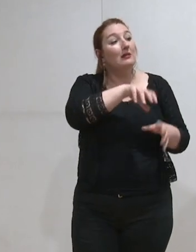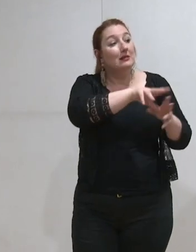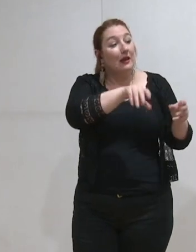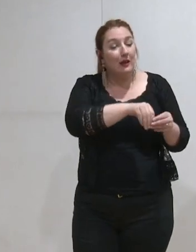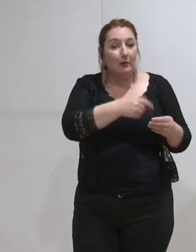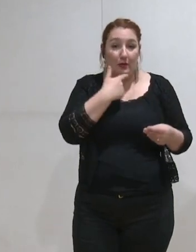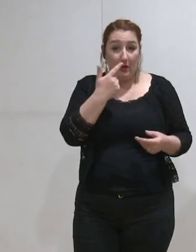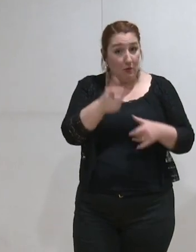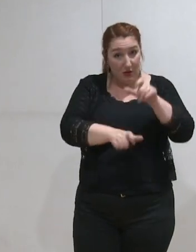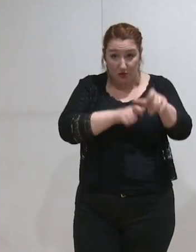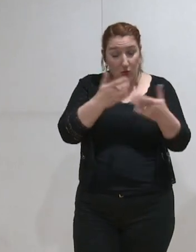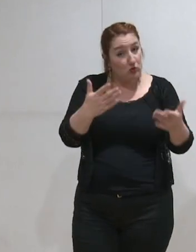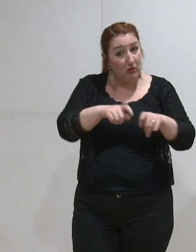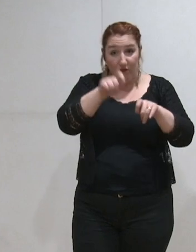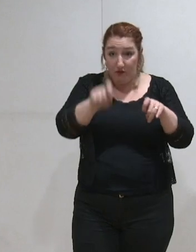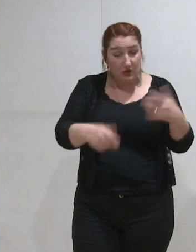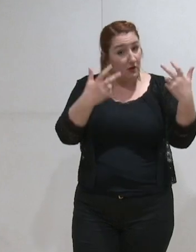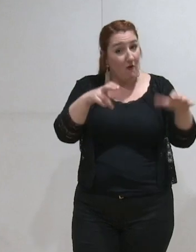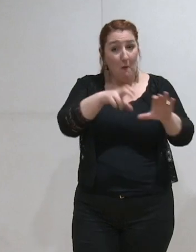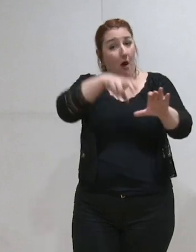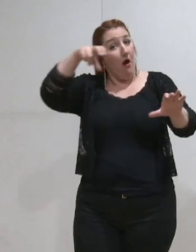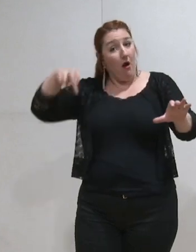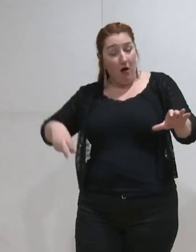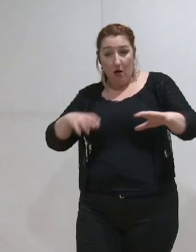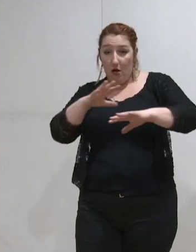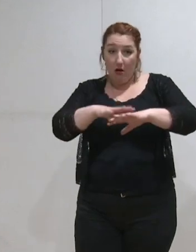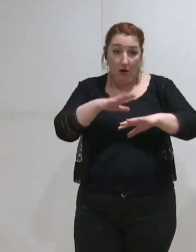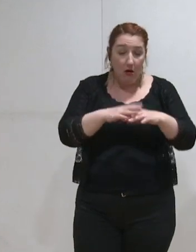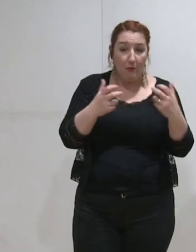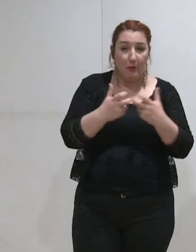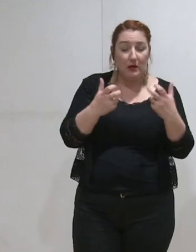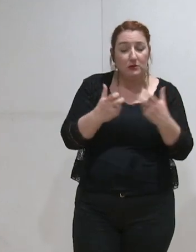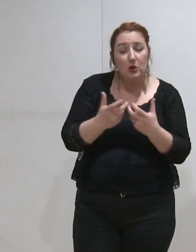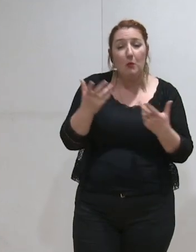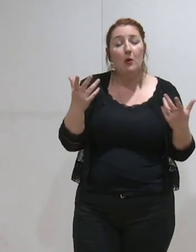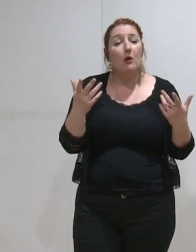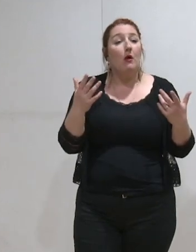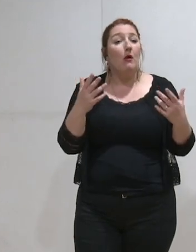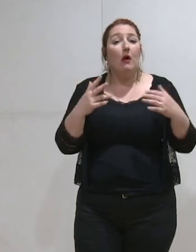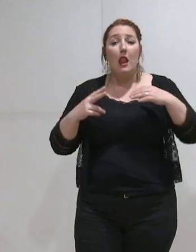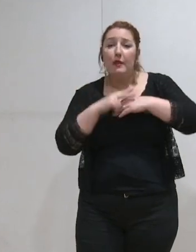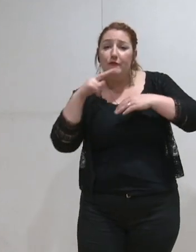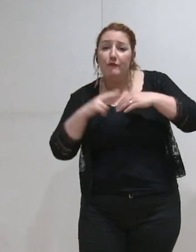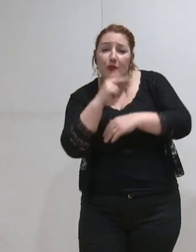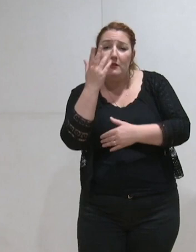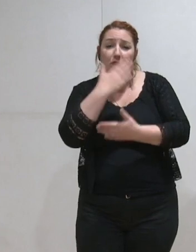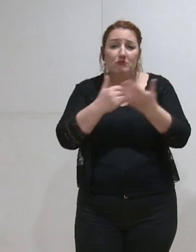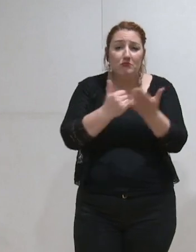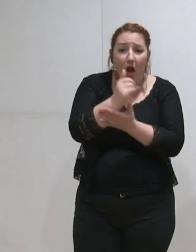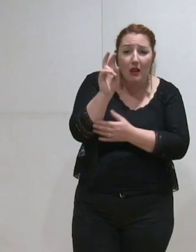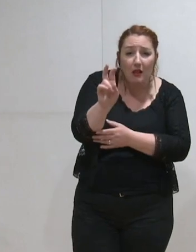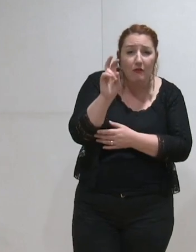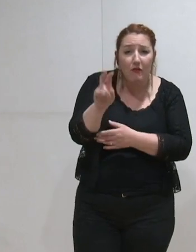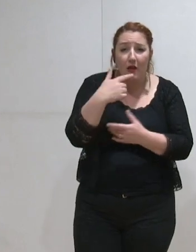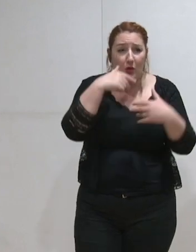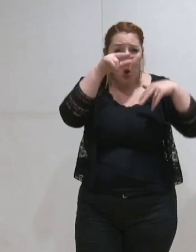notamment à l'OP à la au logement dans les des vignes de des vignes de de l'île verte et cetera il y en a beaucoup d'autres comme ça donc